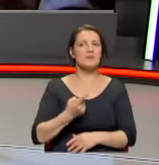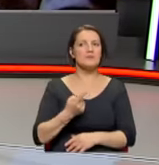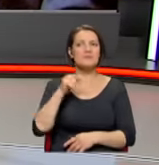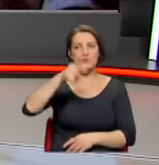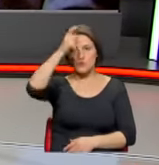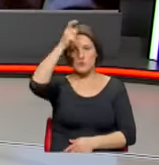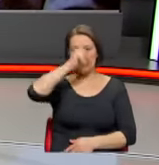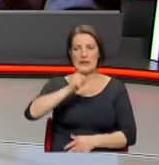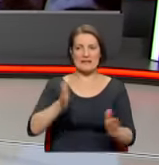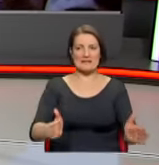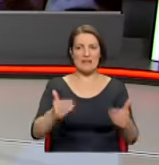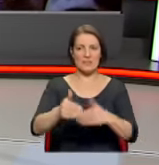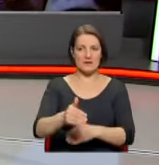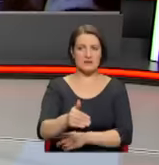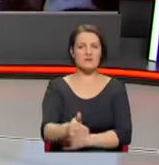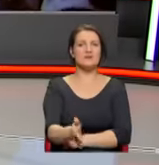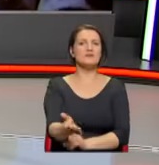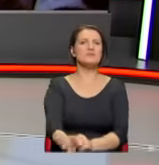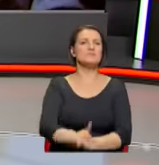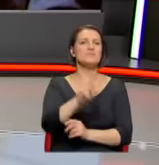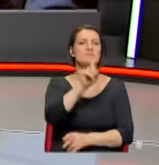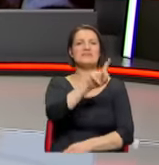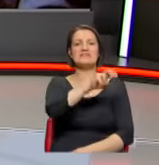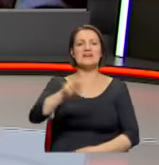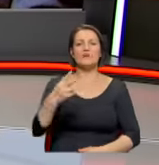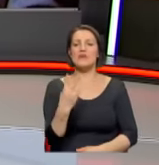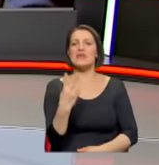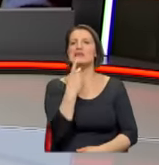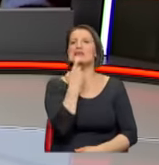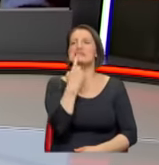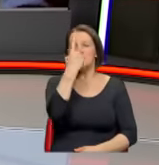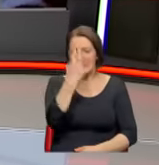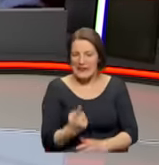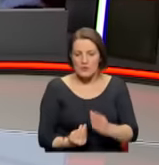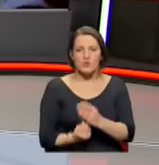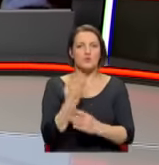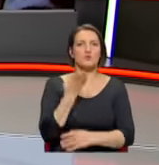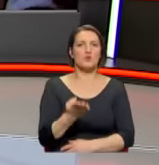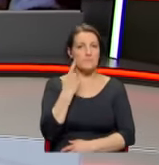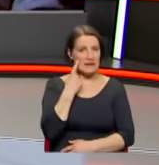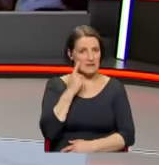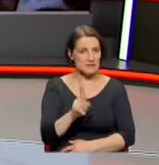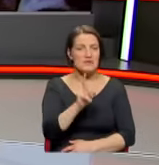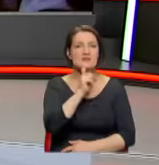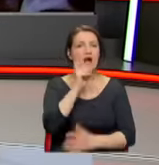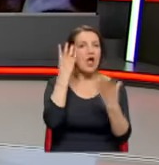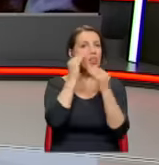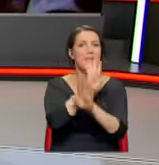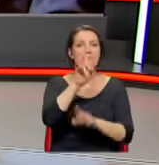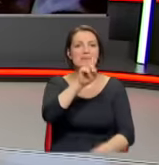Bu ülkede sandık ta 1802'de kuruldu ilk. Bakın yanlış